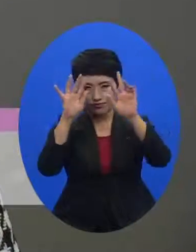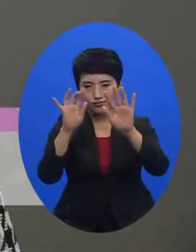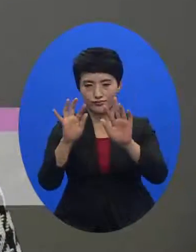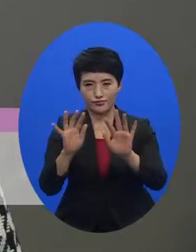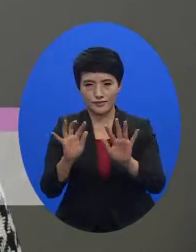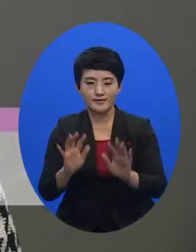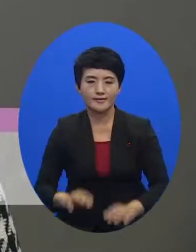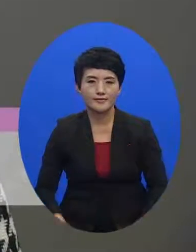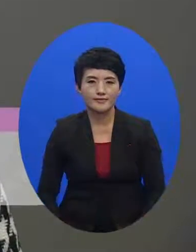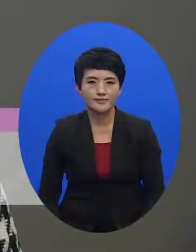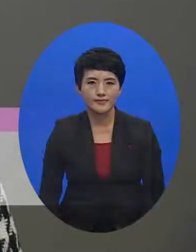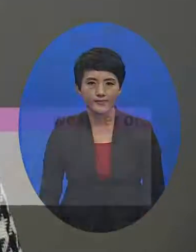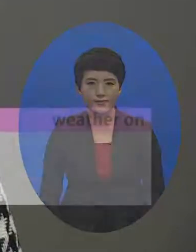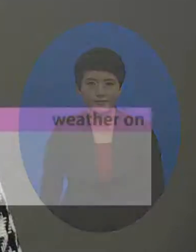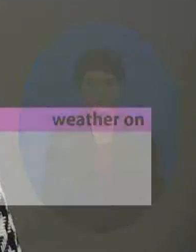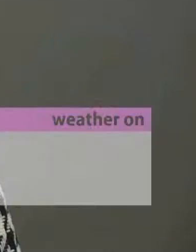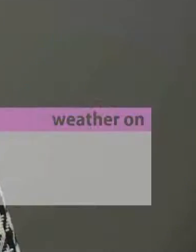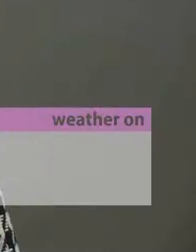날리는 곳이 있겠습니다